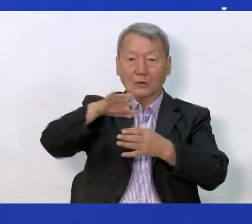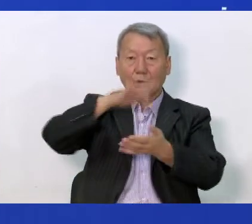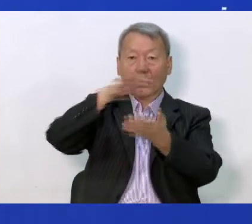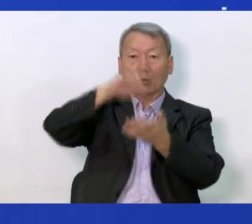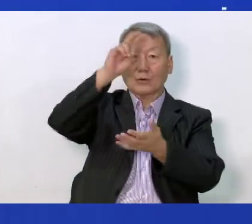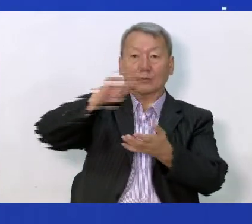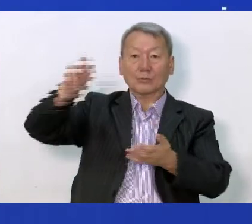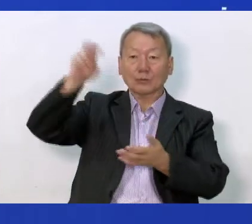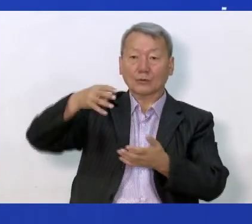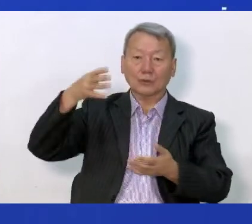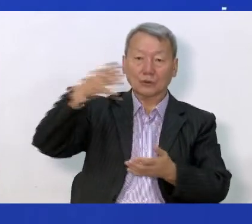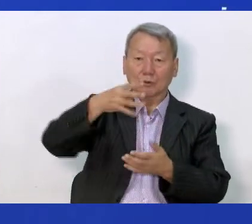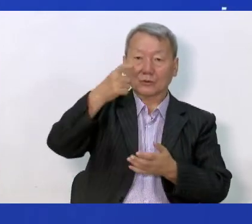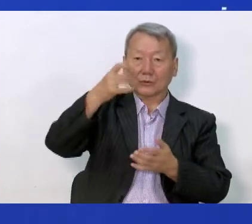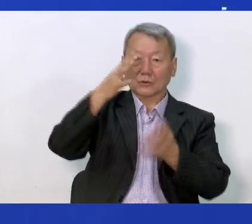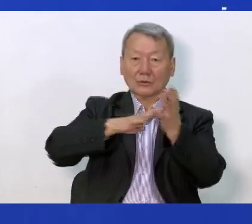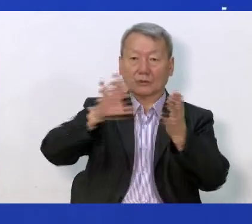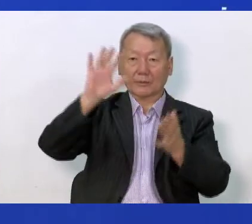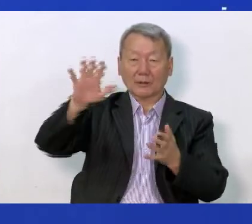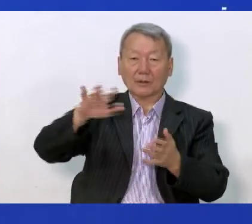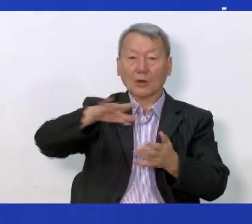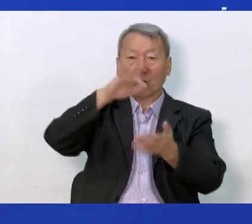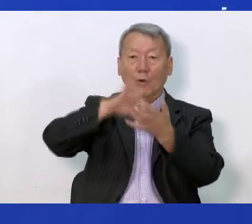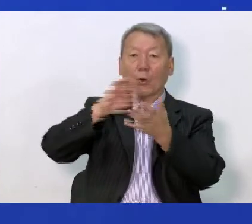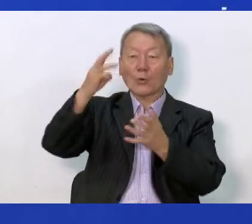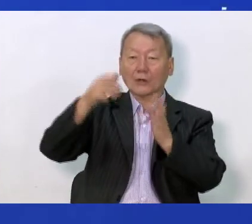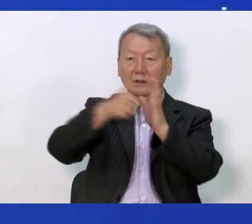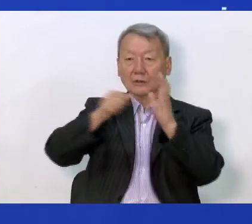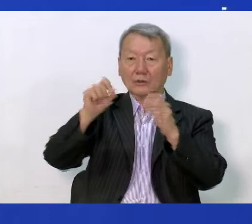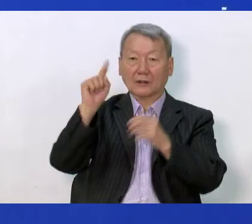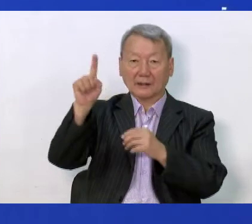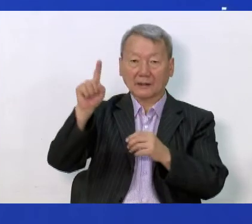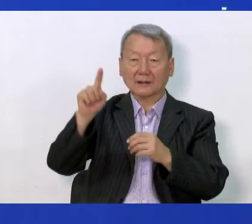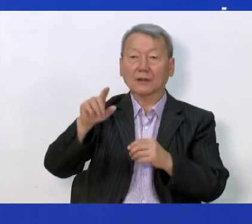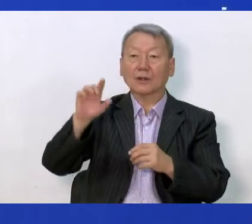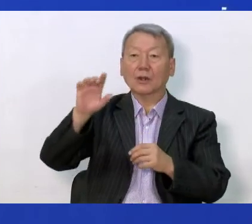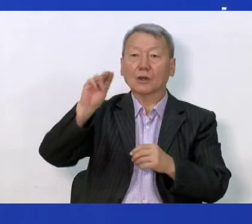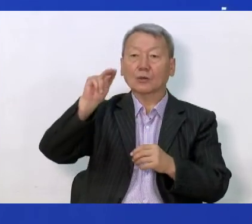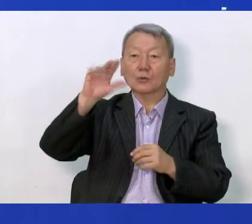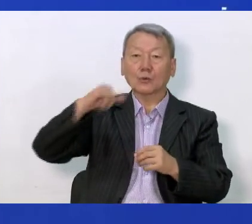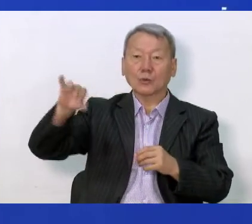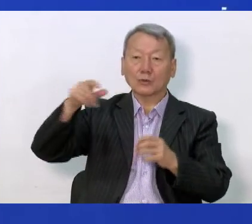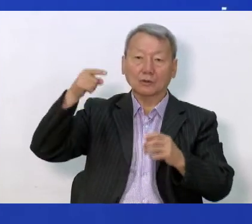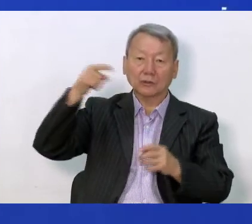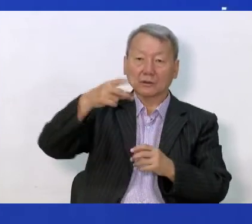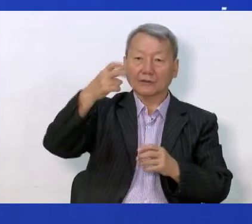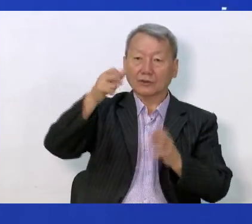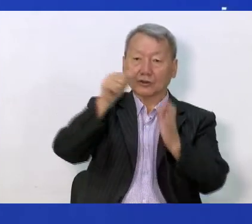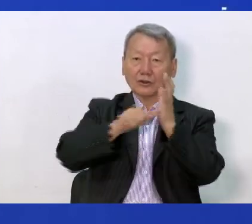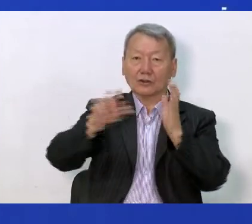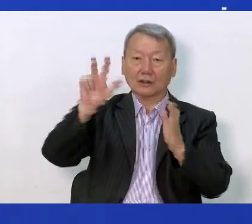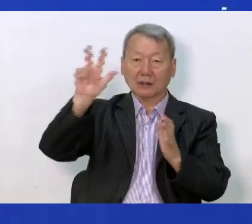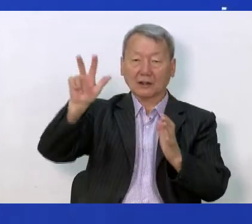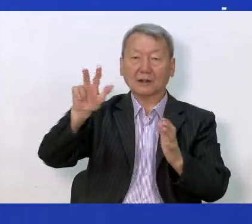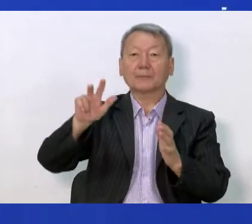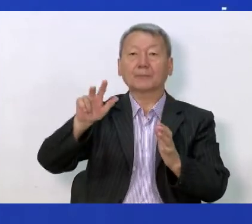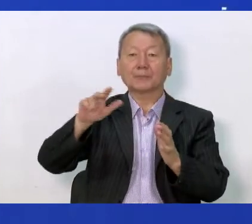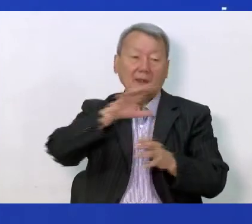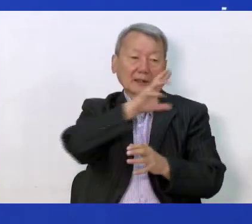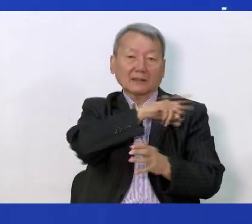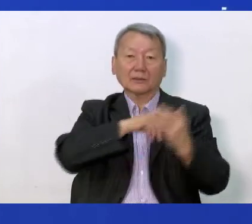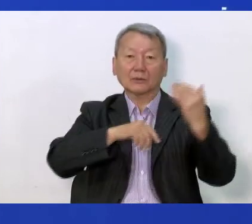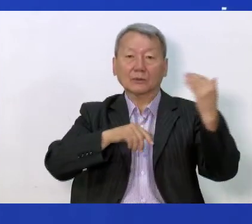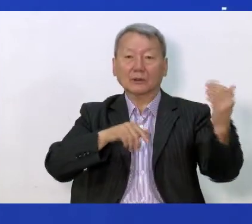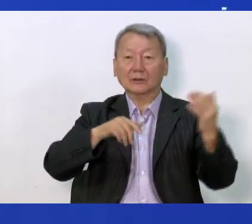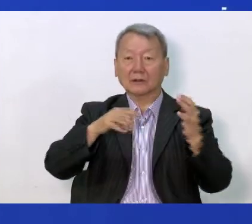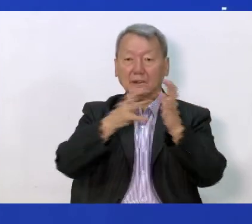Бишкек 4195, в городе Ош 611, в Чуйской области 1263, в Иссык-Кульской